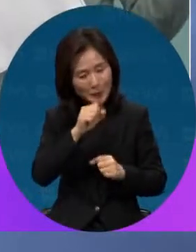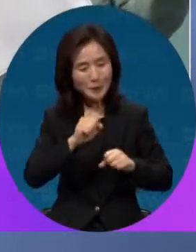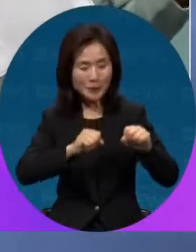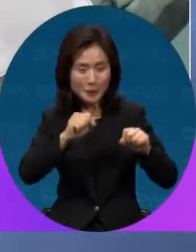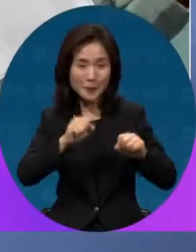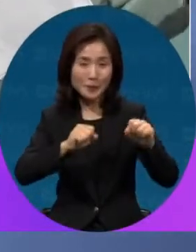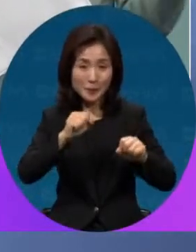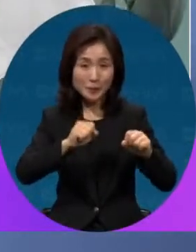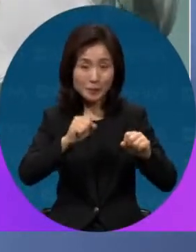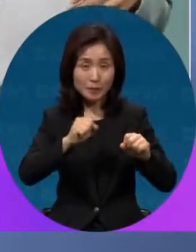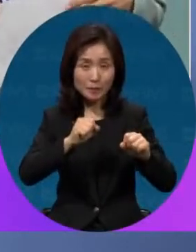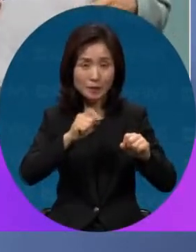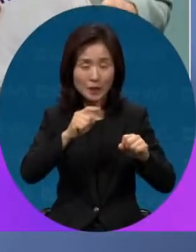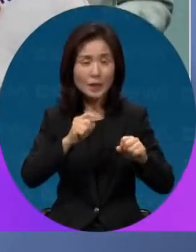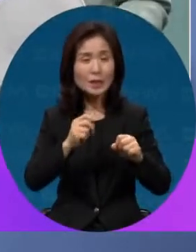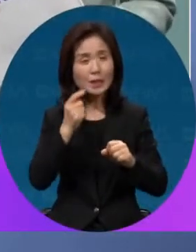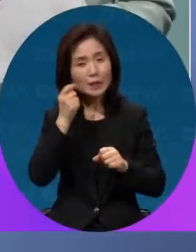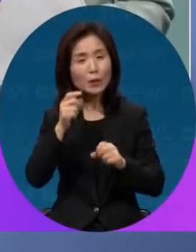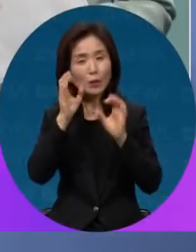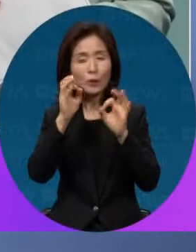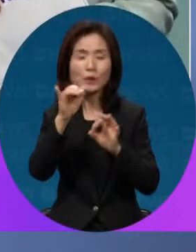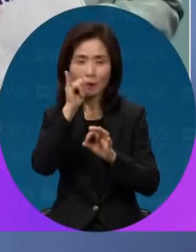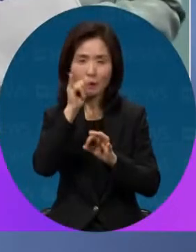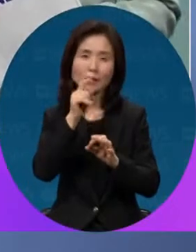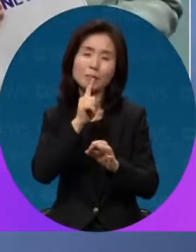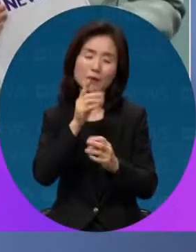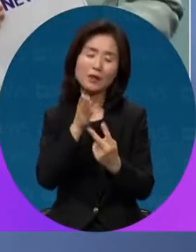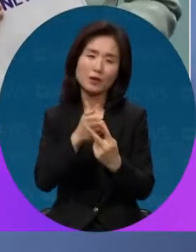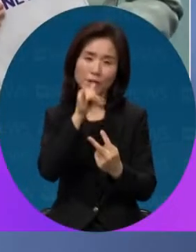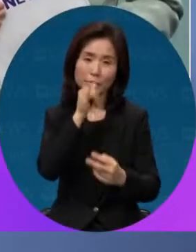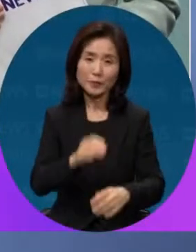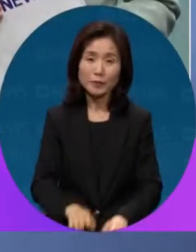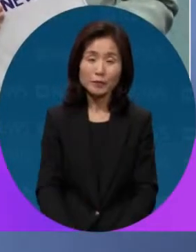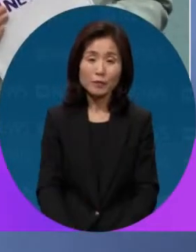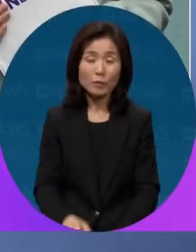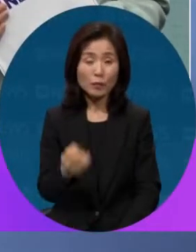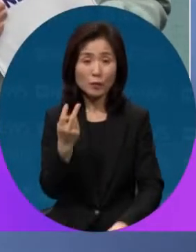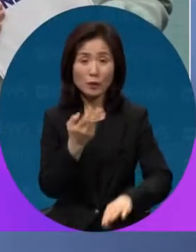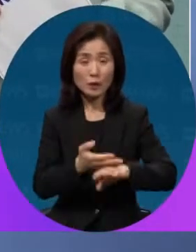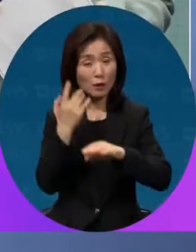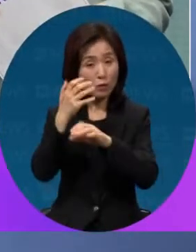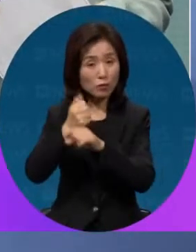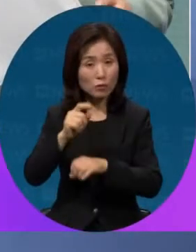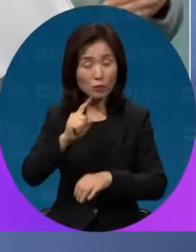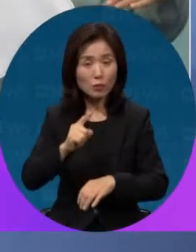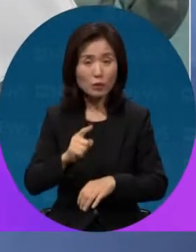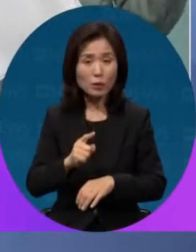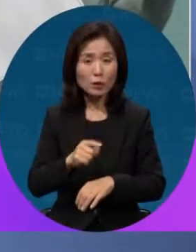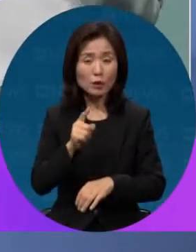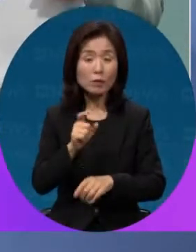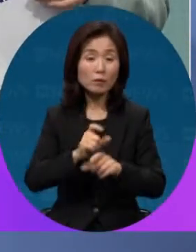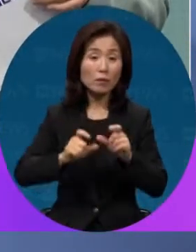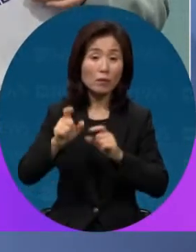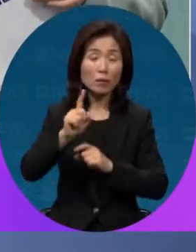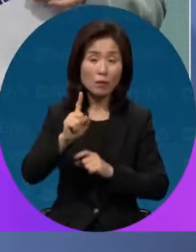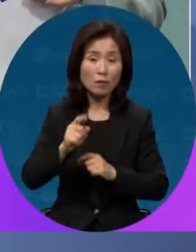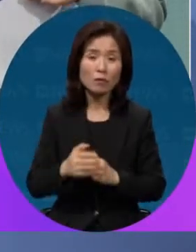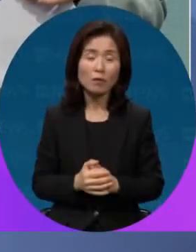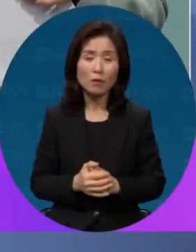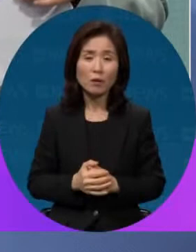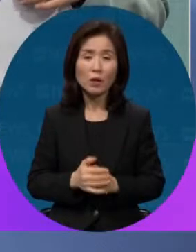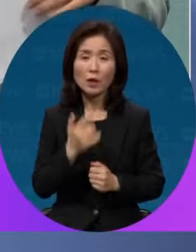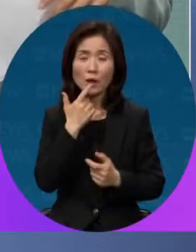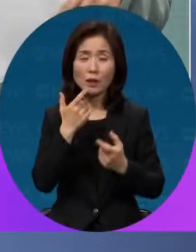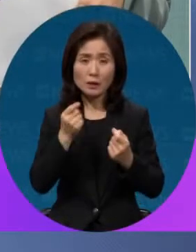행동들이 인기 로 비춰질 수 있다는 해석도 나오고 있습니다 2 또 다른 연구에서는 여기에서 더 나아가서 이런